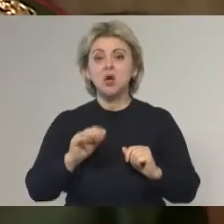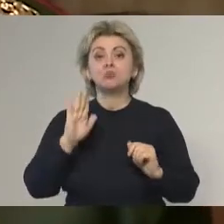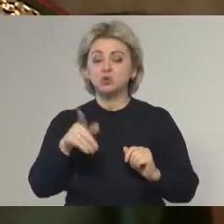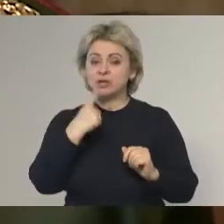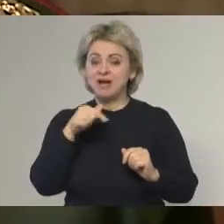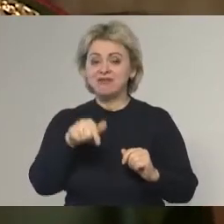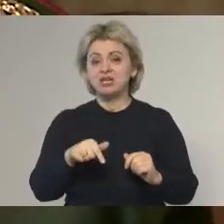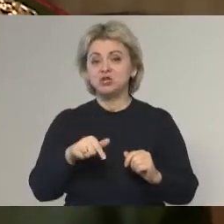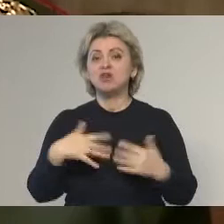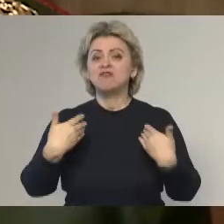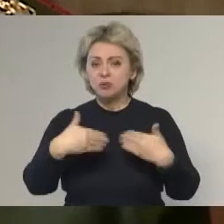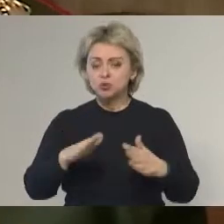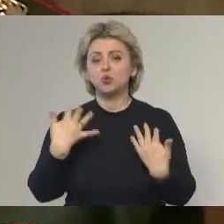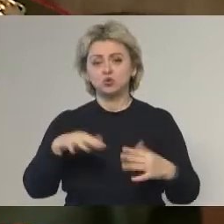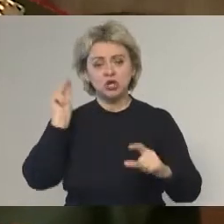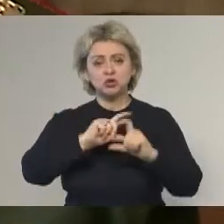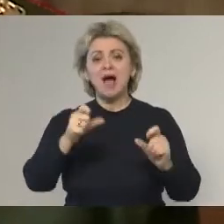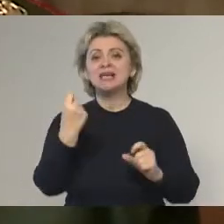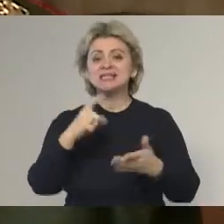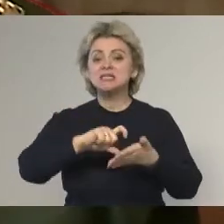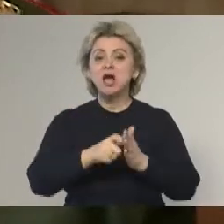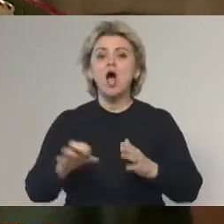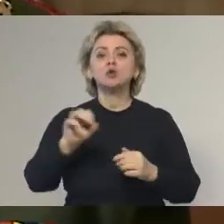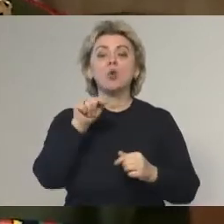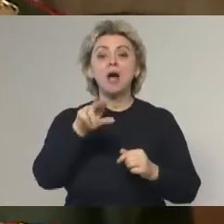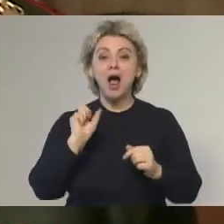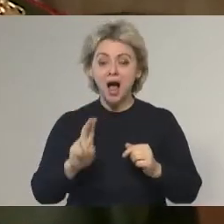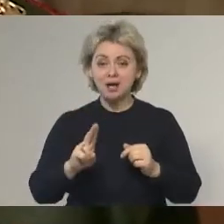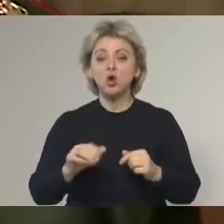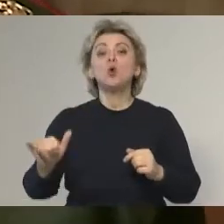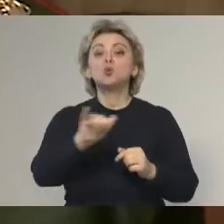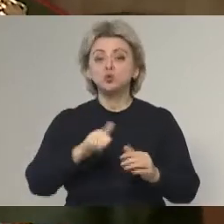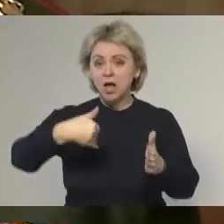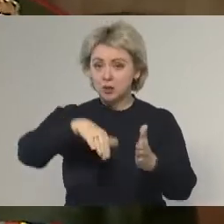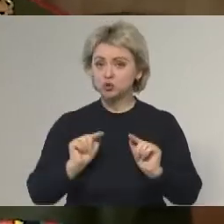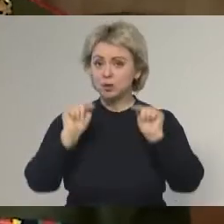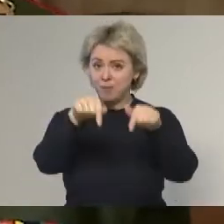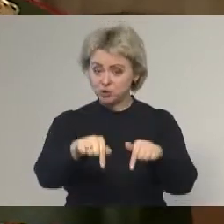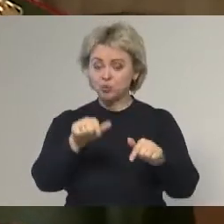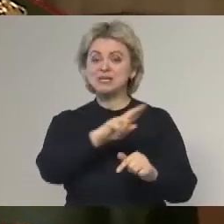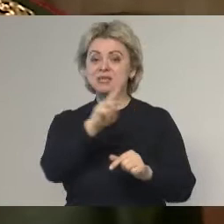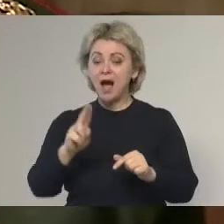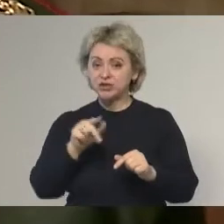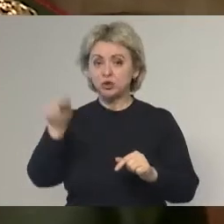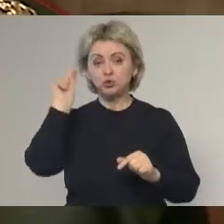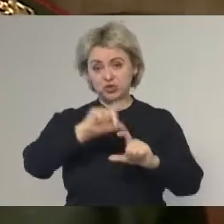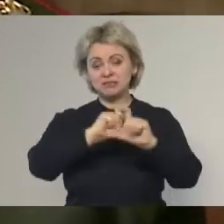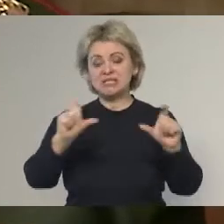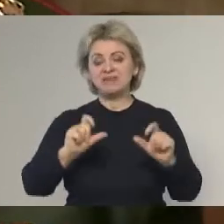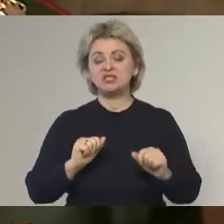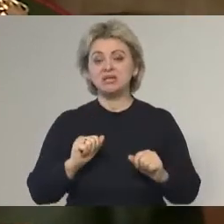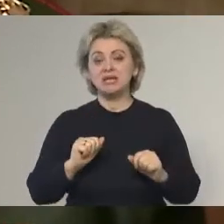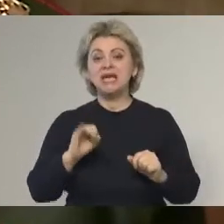так, выпускники уже школ, это 11 класса, о том, как и куда лучше поступить им, в какие учебные